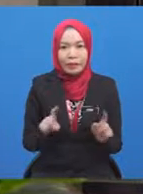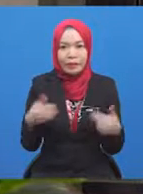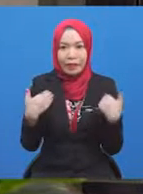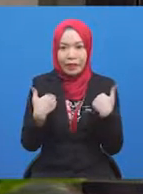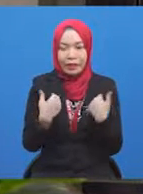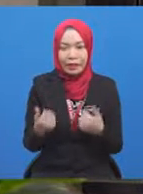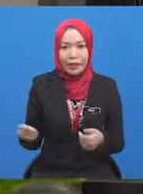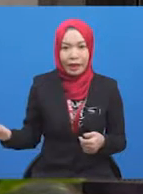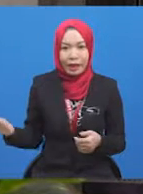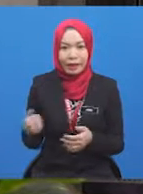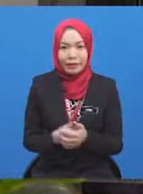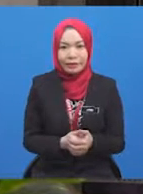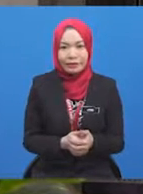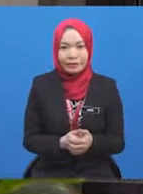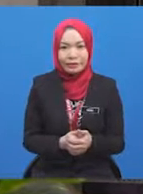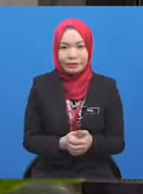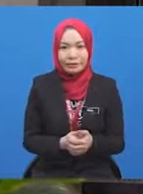gunakan? Ha,